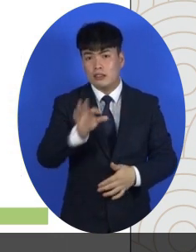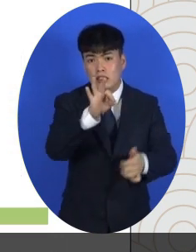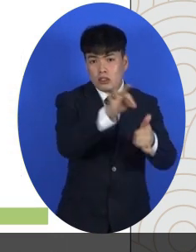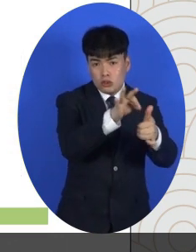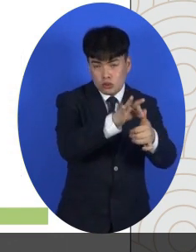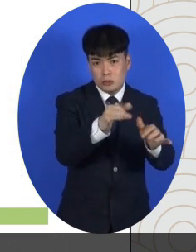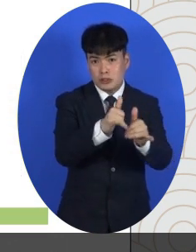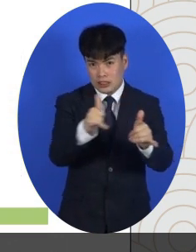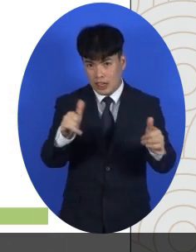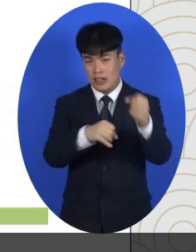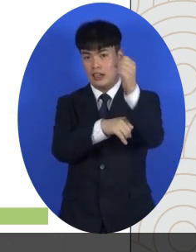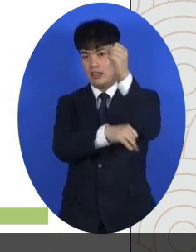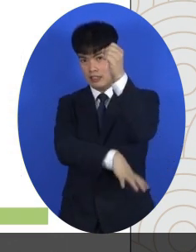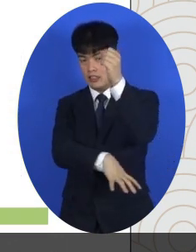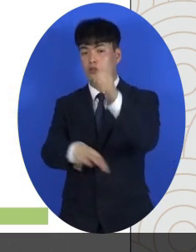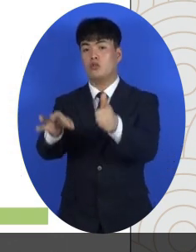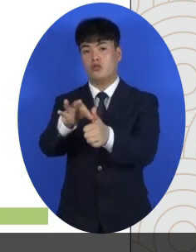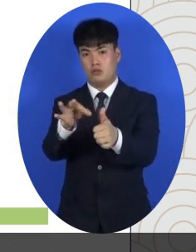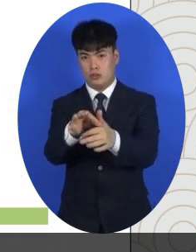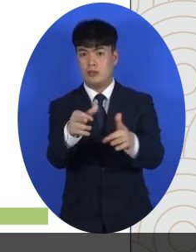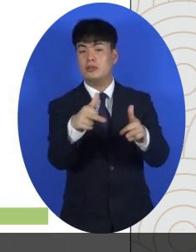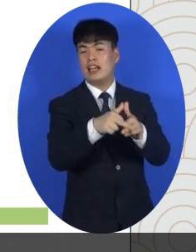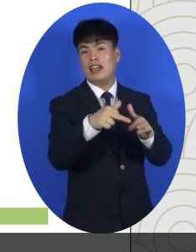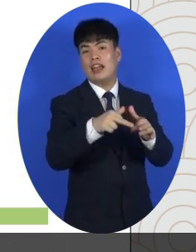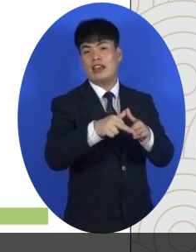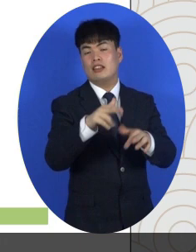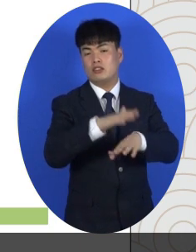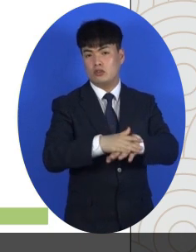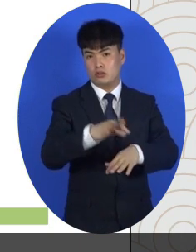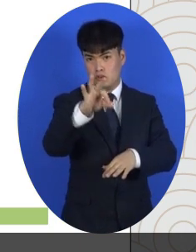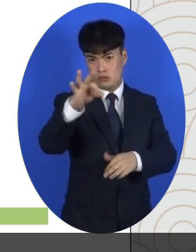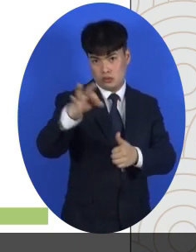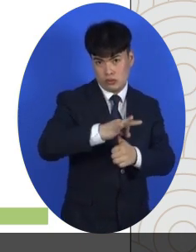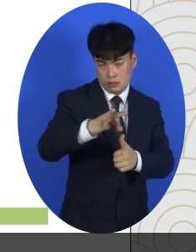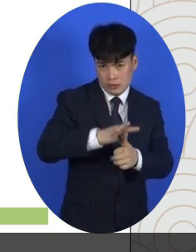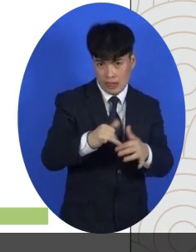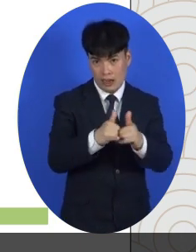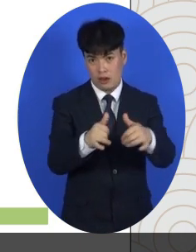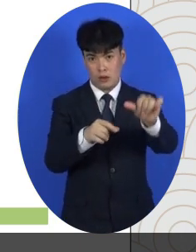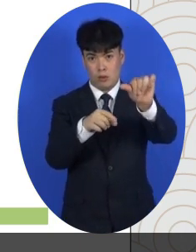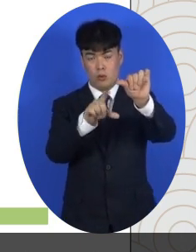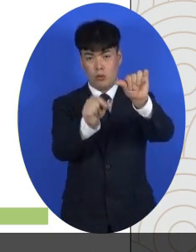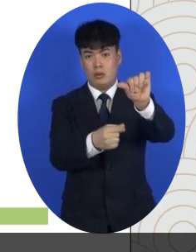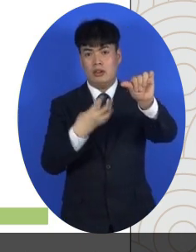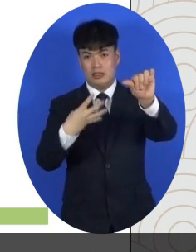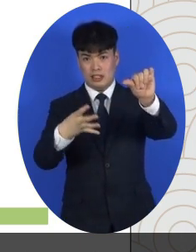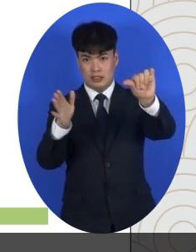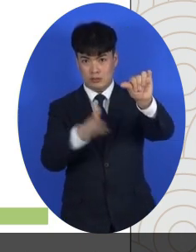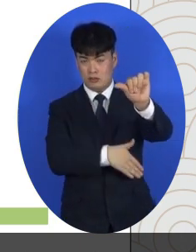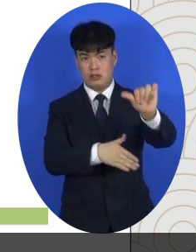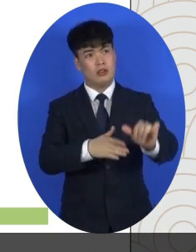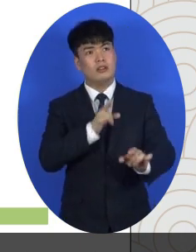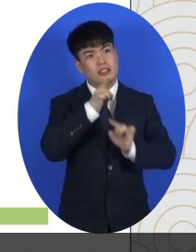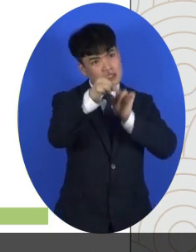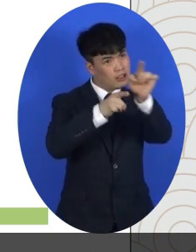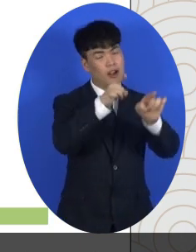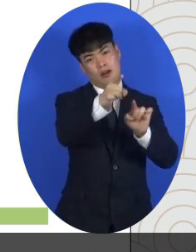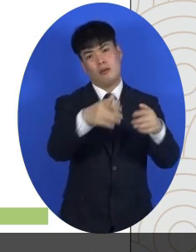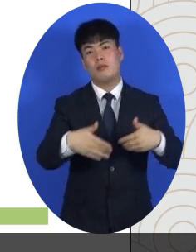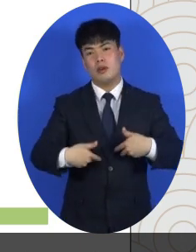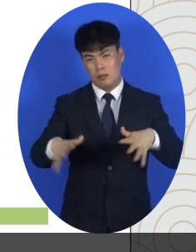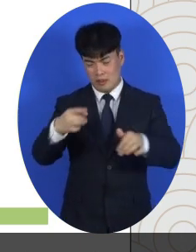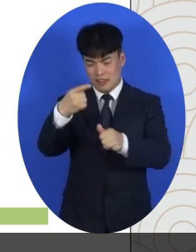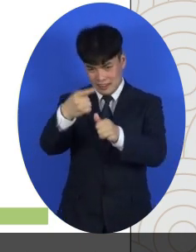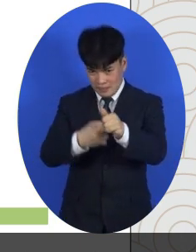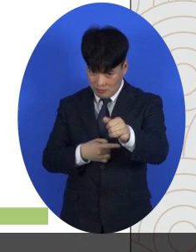기초생활보장수급자, 기초연금 및 장애인연금 수급자의 경우 5월 4일부터 별도의 신청 없이 현금으로 지급되며 일반